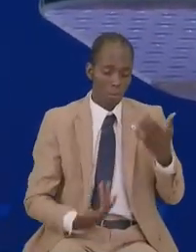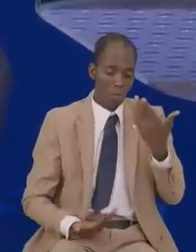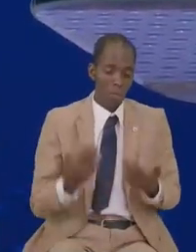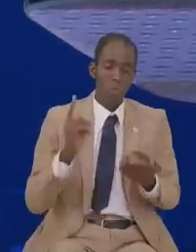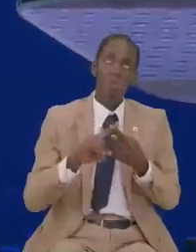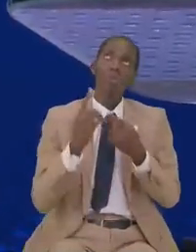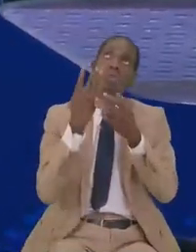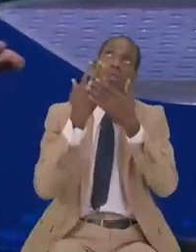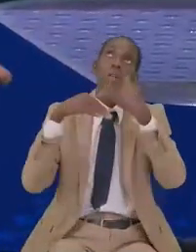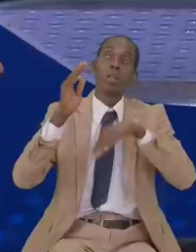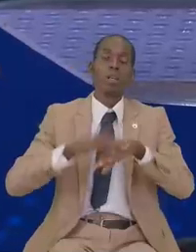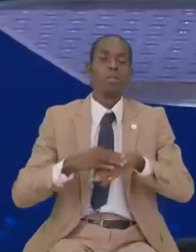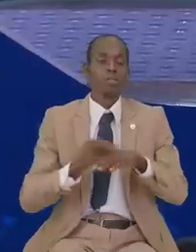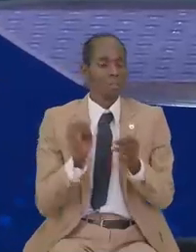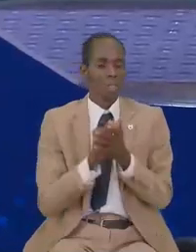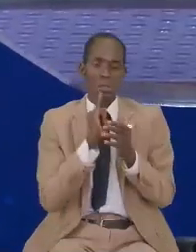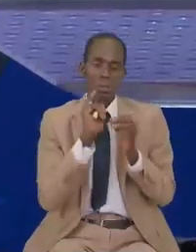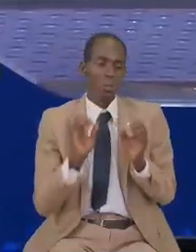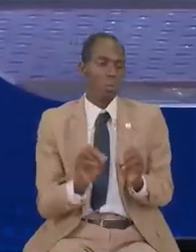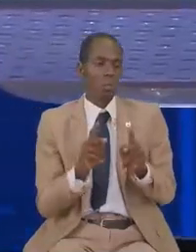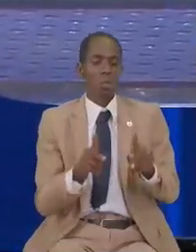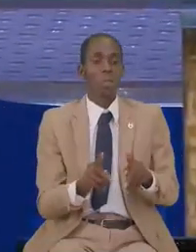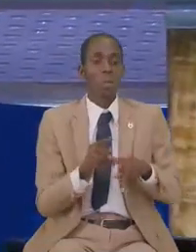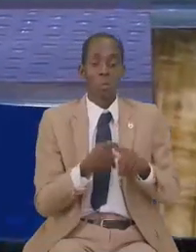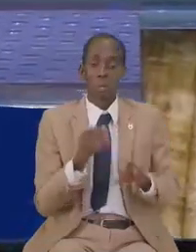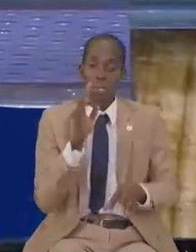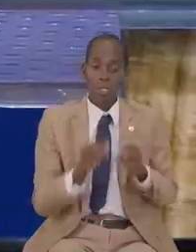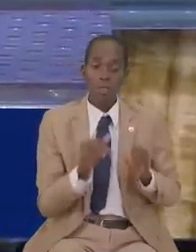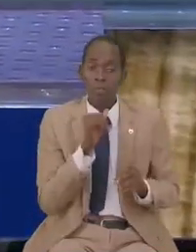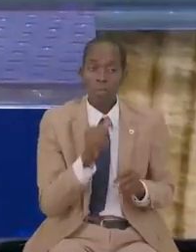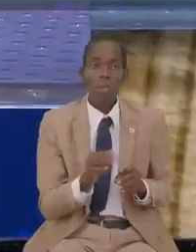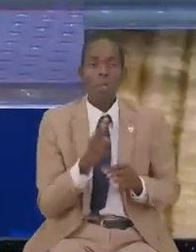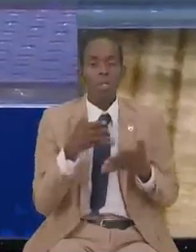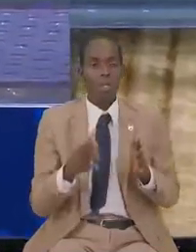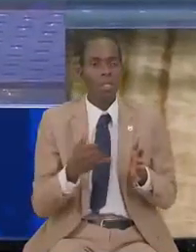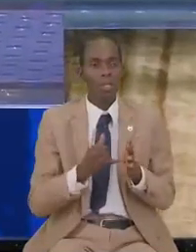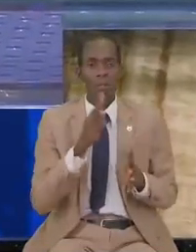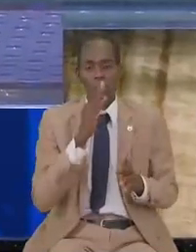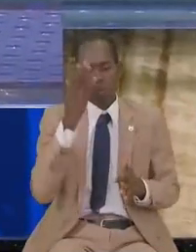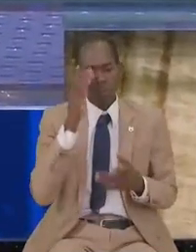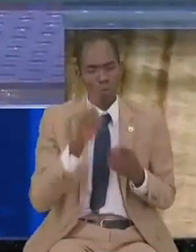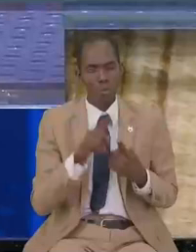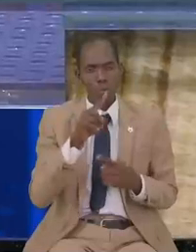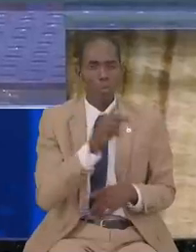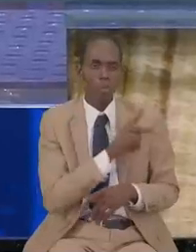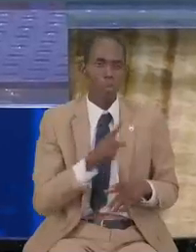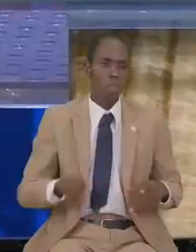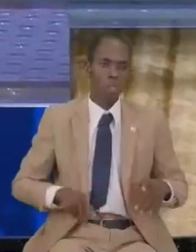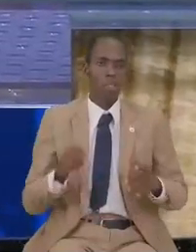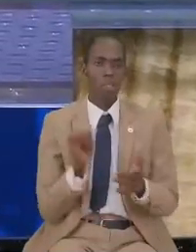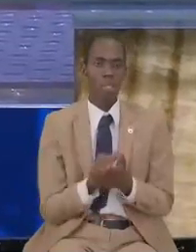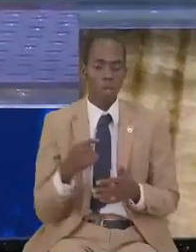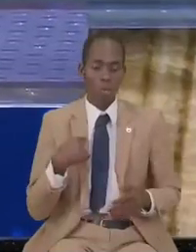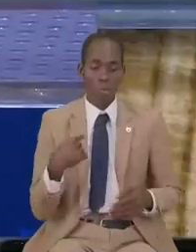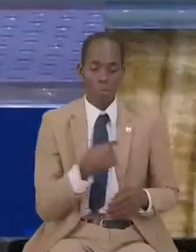fournaise au paradis, au ciel, d'accord. Sinon, sache au roi que nous ne